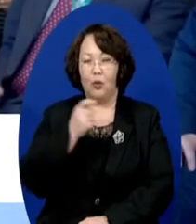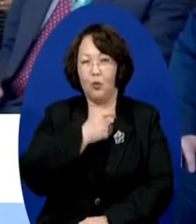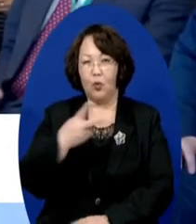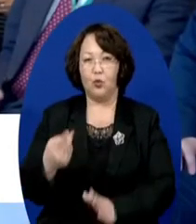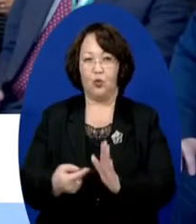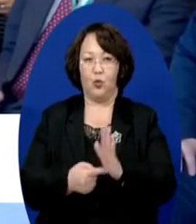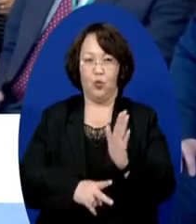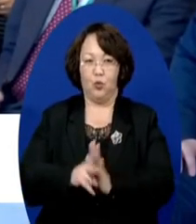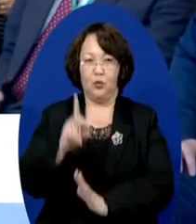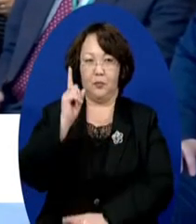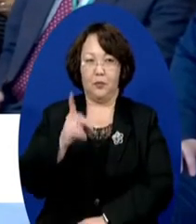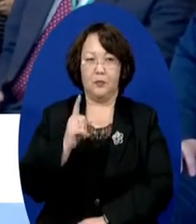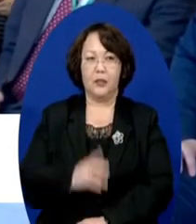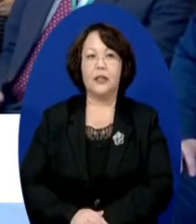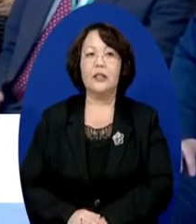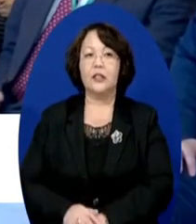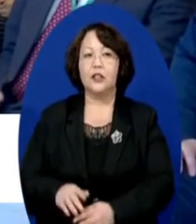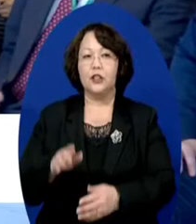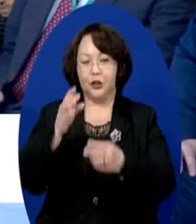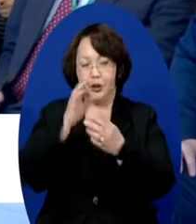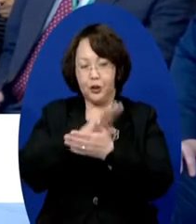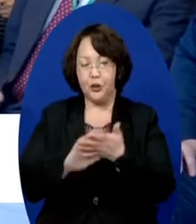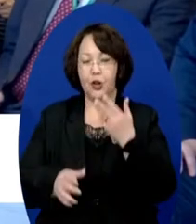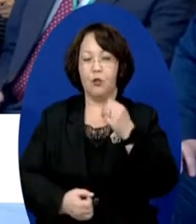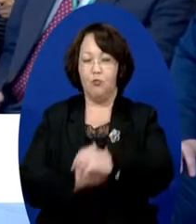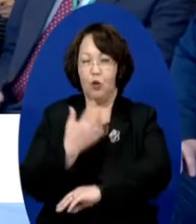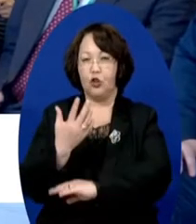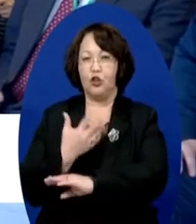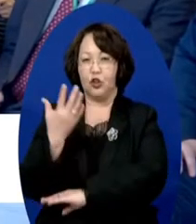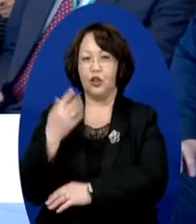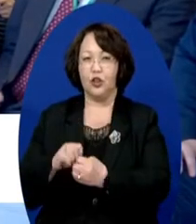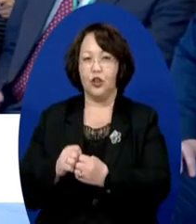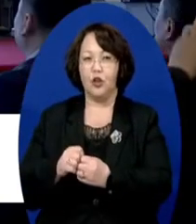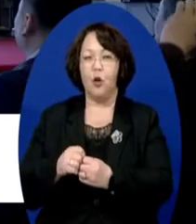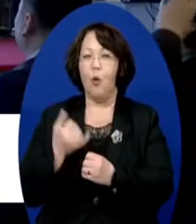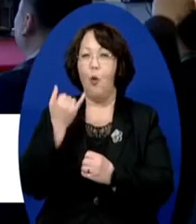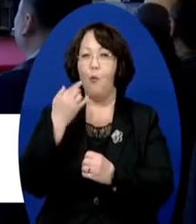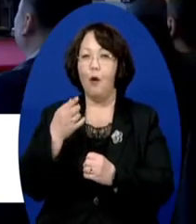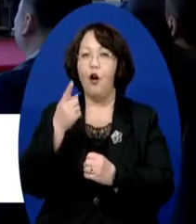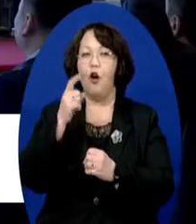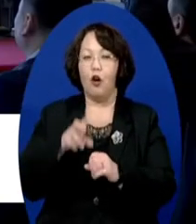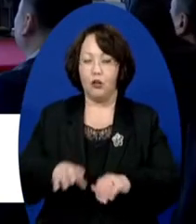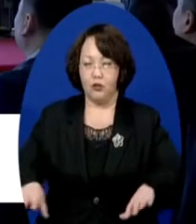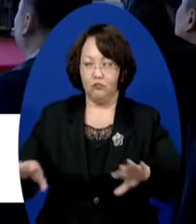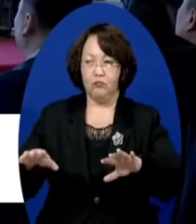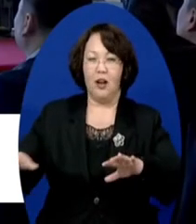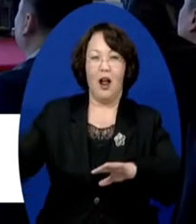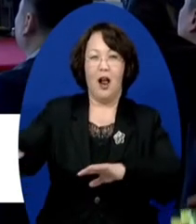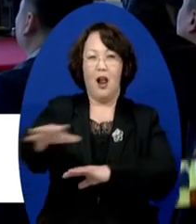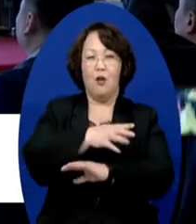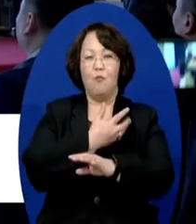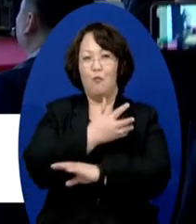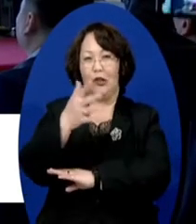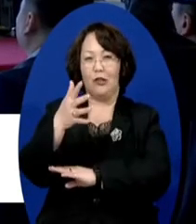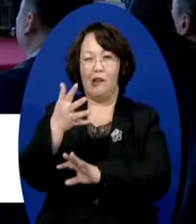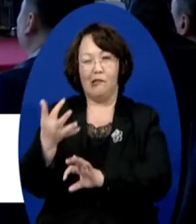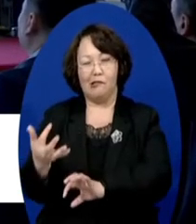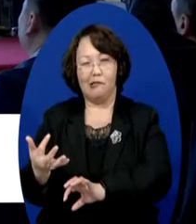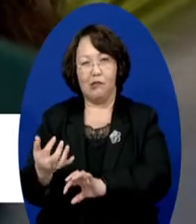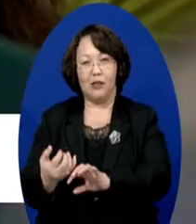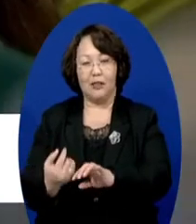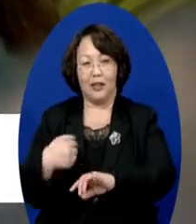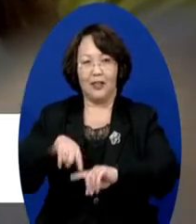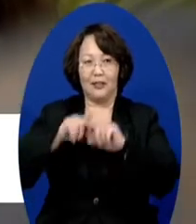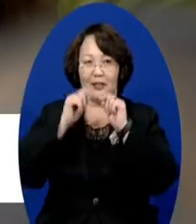их хүсрэл байгаа. Шинээр мод тарихаас гадна Улаанбаатар хотыг тойрон хүрээлэх ойгоос дороотолд орсон хэсгүүдийг нөхөн сэргээх ажил мөн